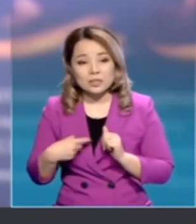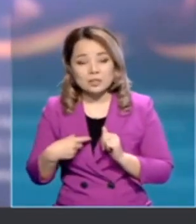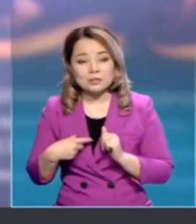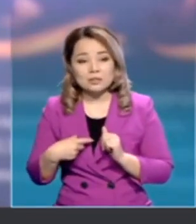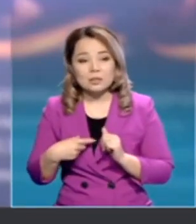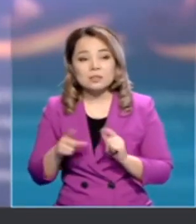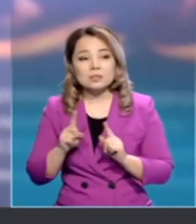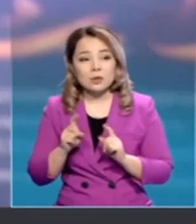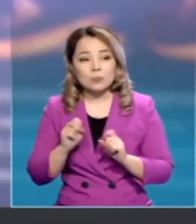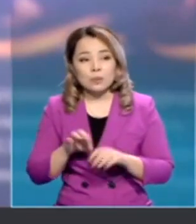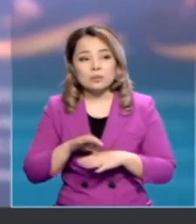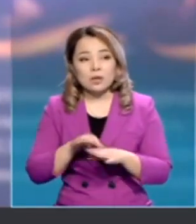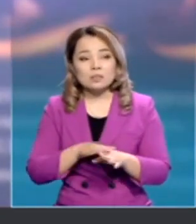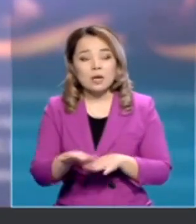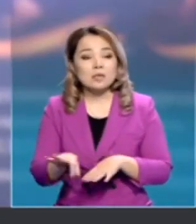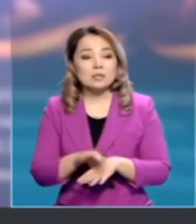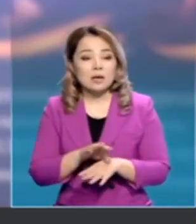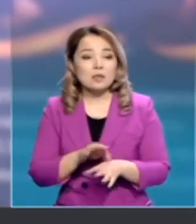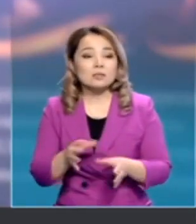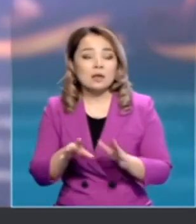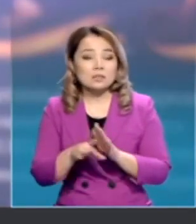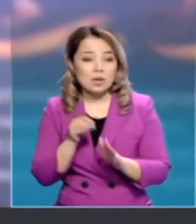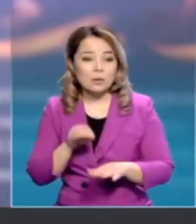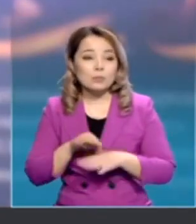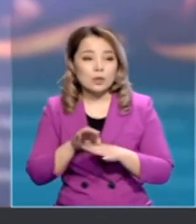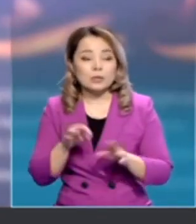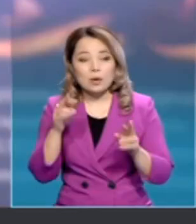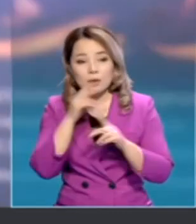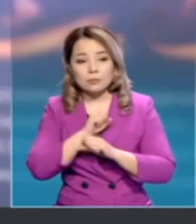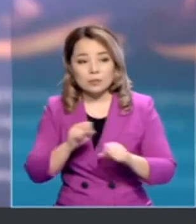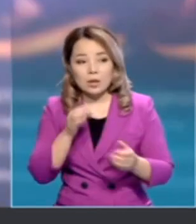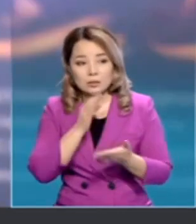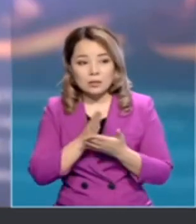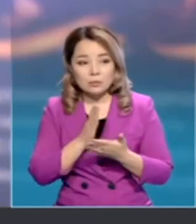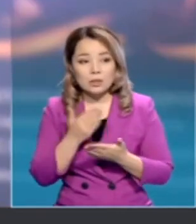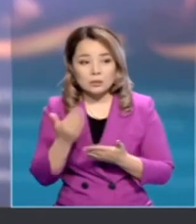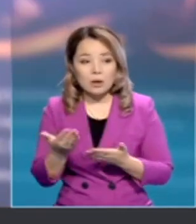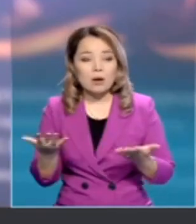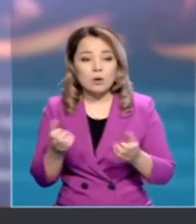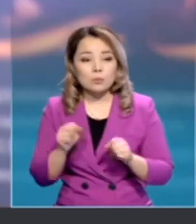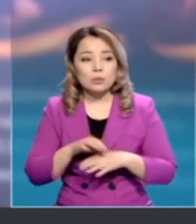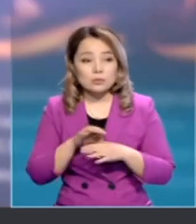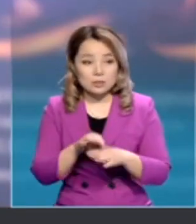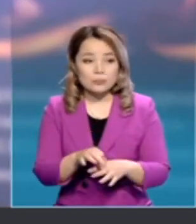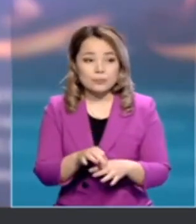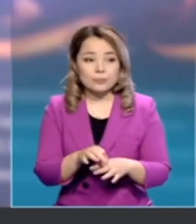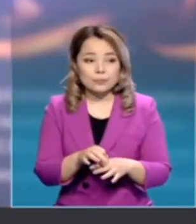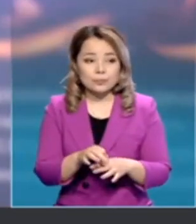өзіне келесі жар таңдағанда оған қателеспеу, қалай болғанда да